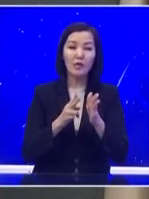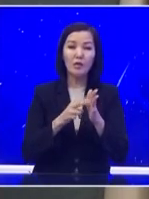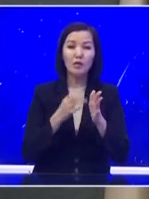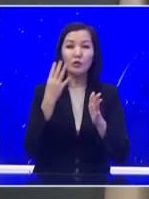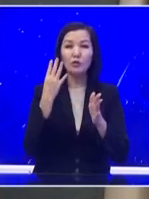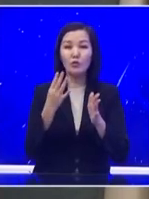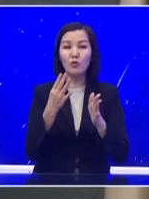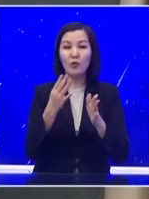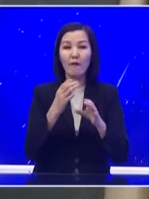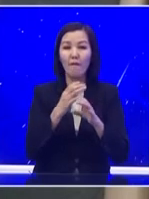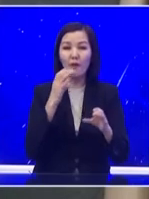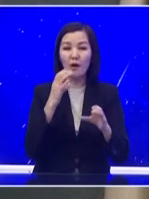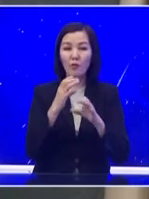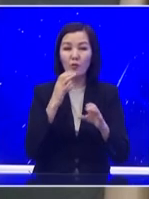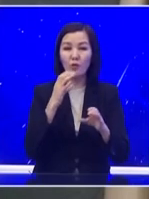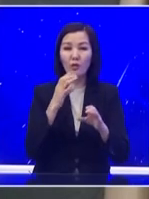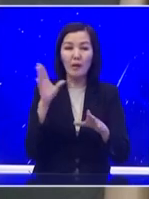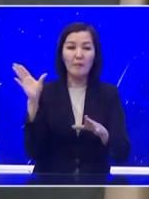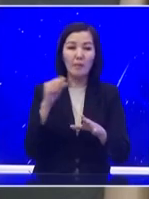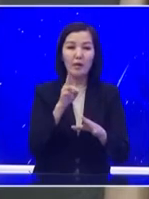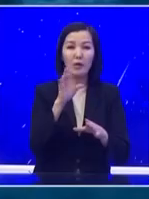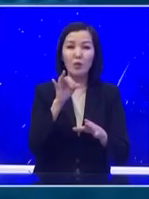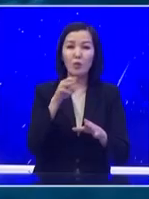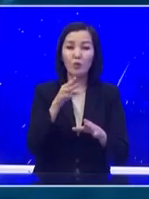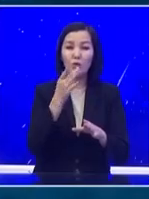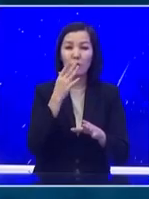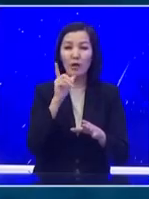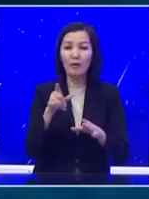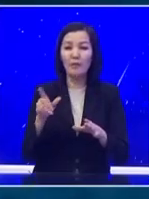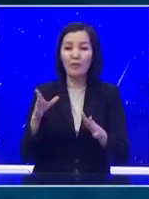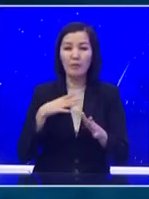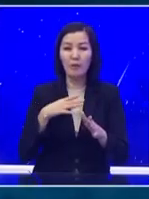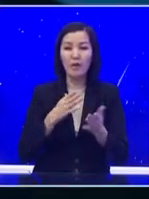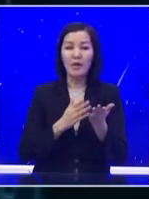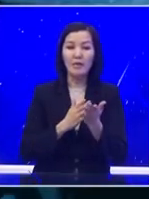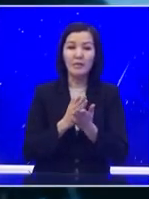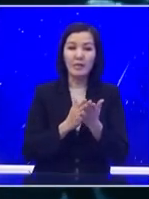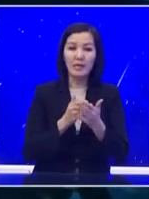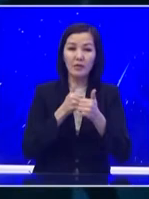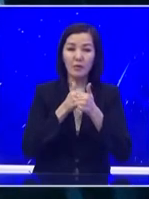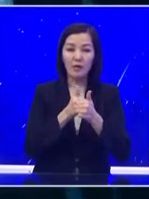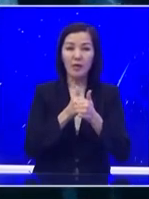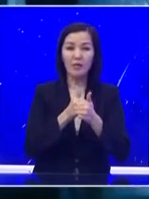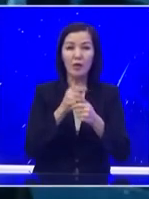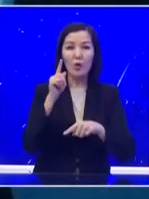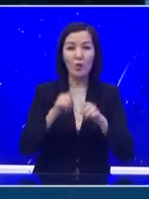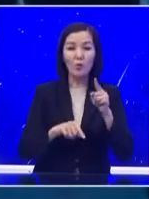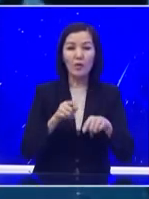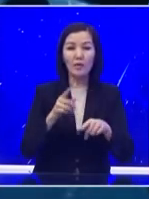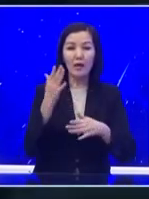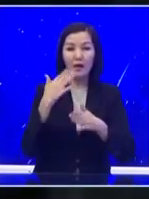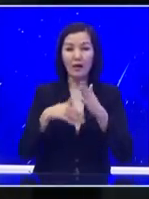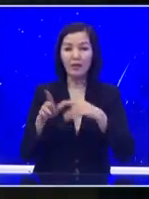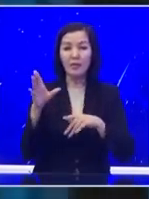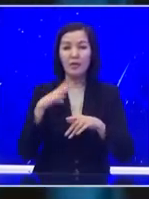вагон. Олардың барлығы күрттер болатын. Сұрқия саясаттың салдарынан отанынан ойысқан ұлыстарды кеңпейіл